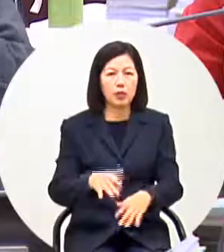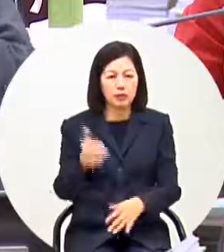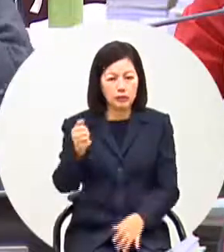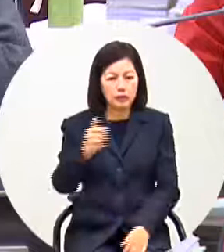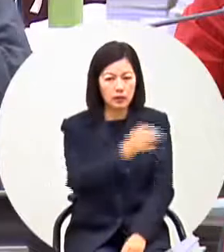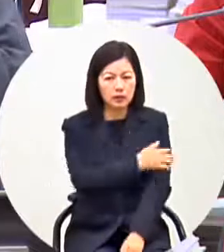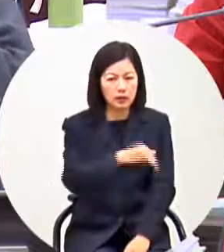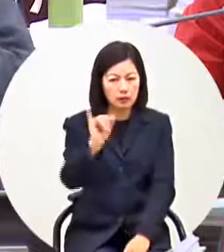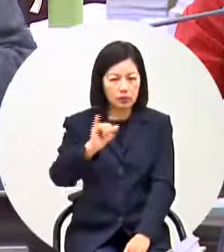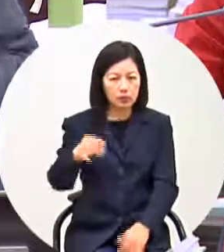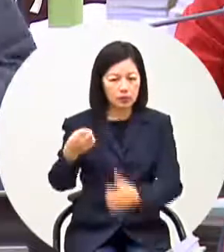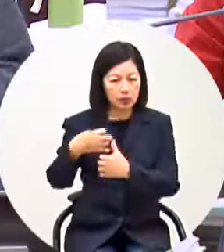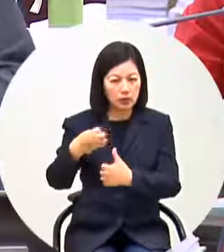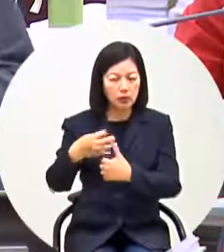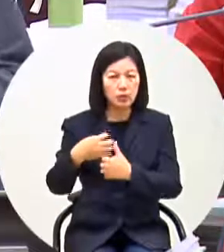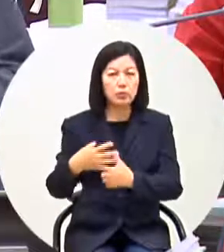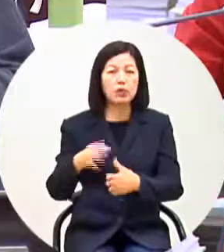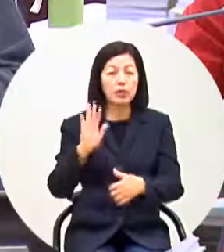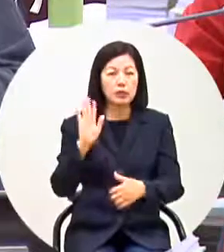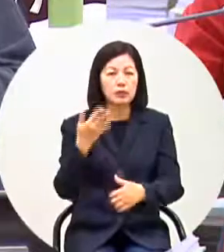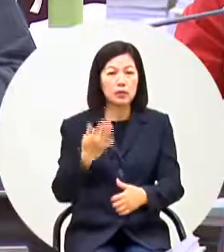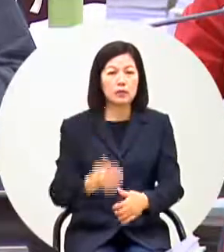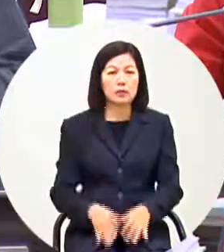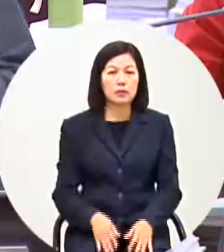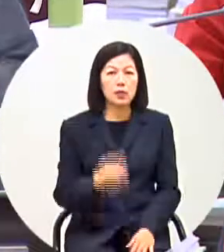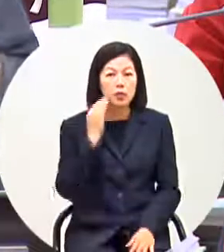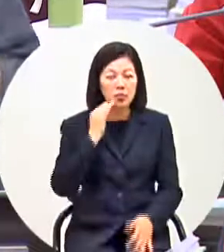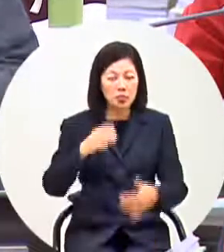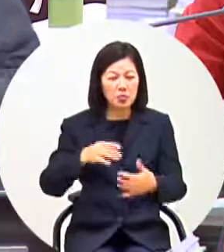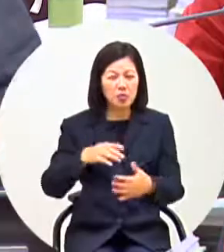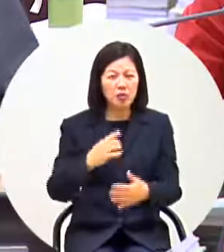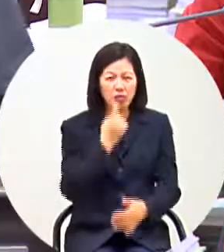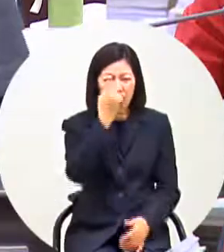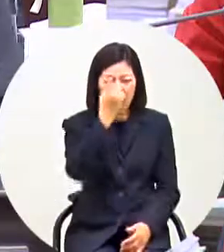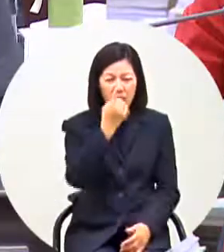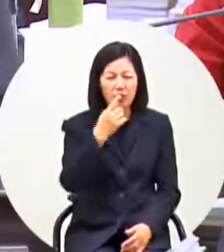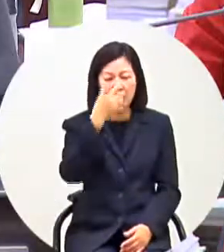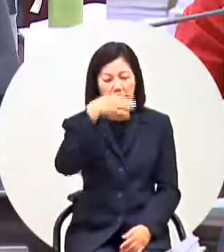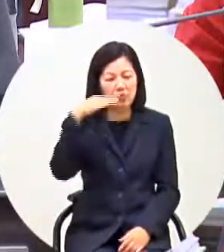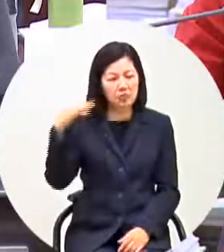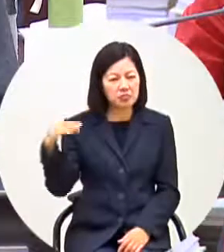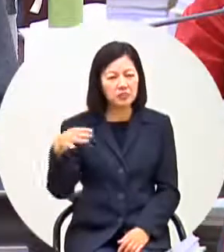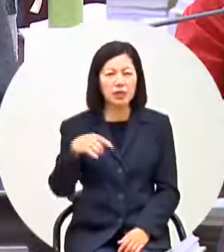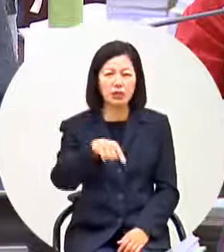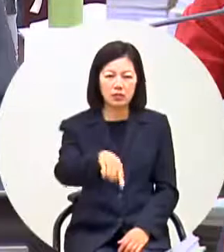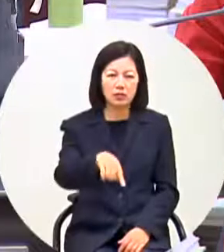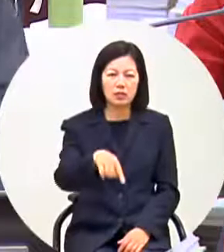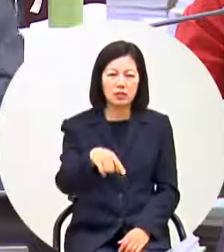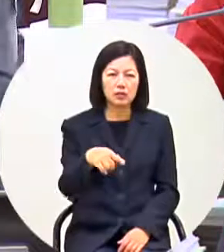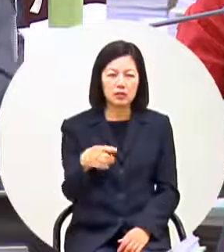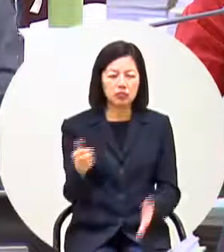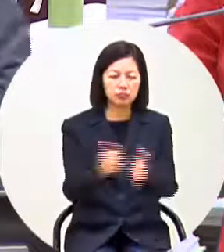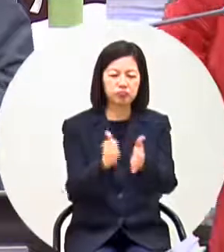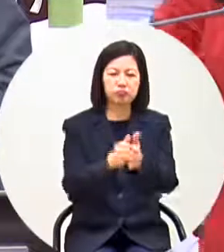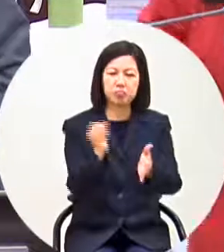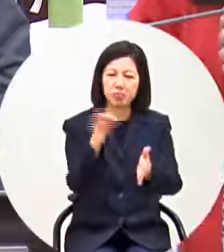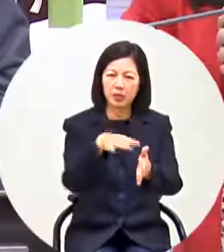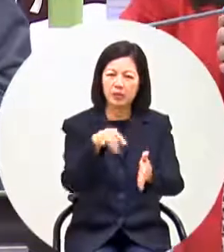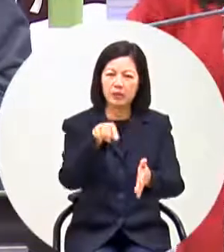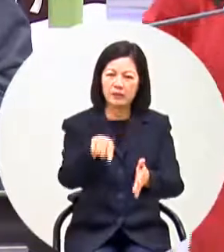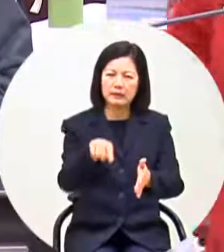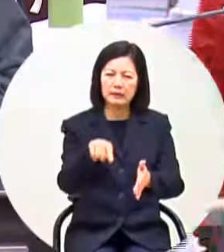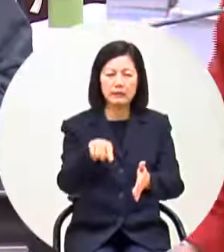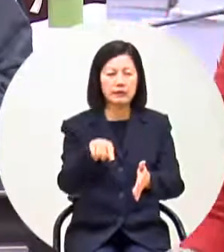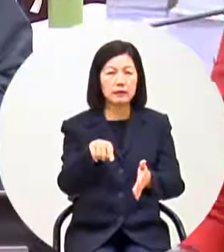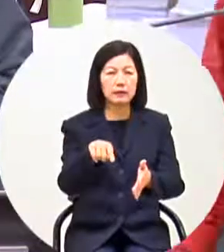是你也讲单独凤山地区要怎一免费，我想这个在一个执行